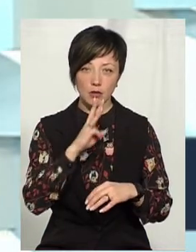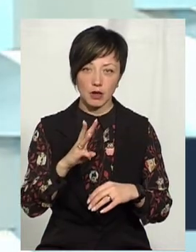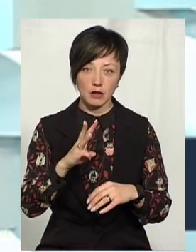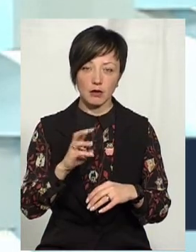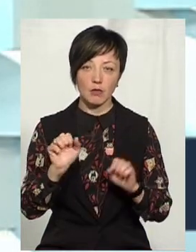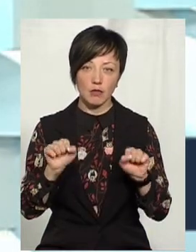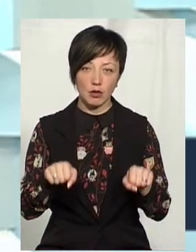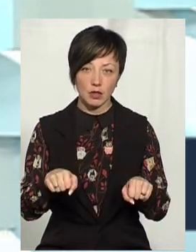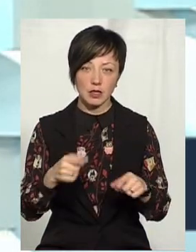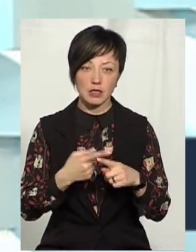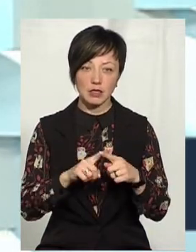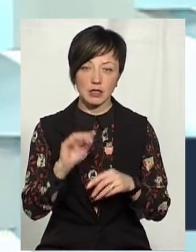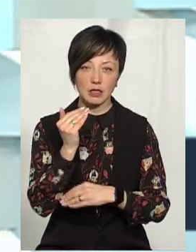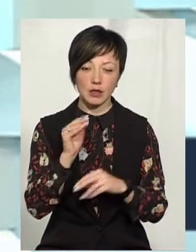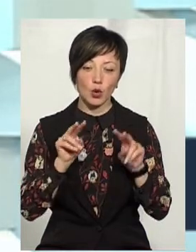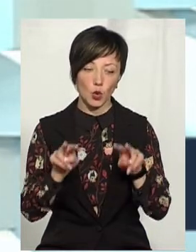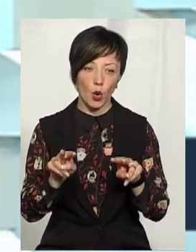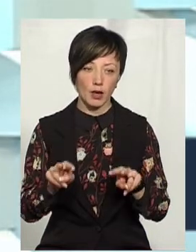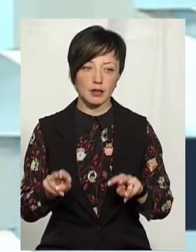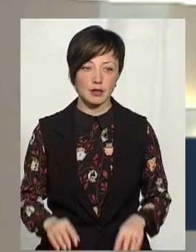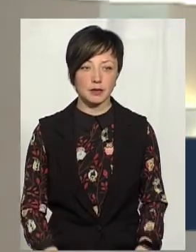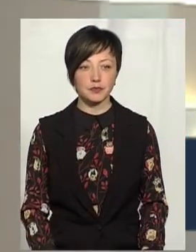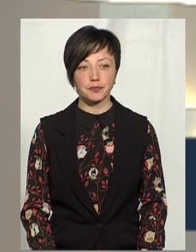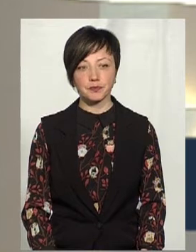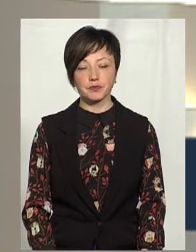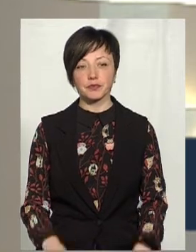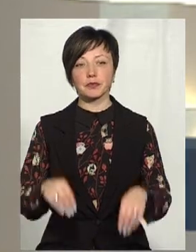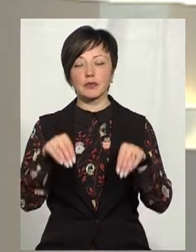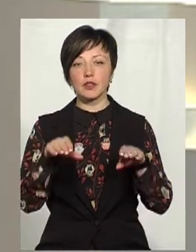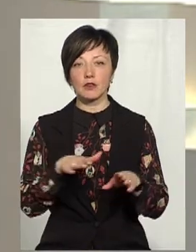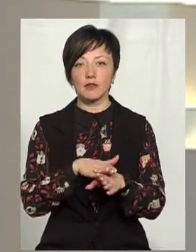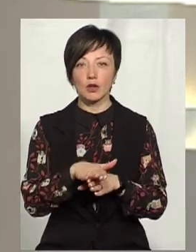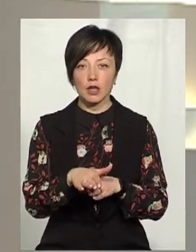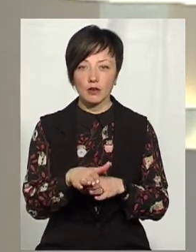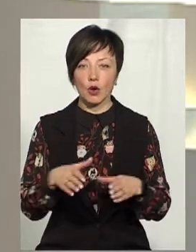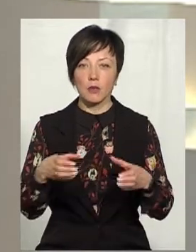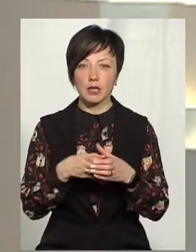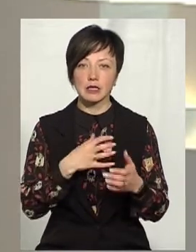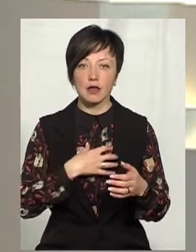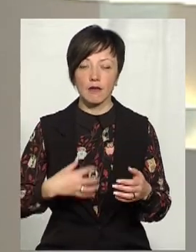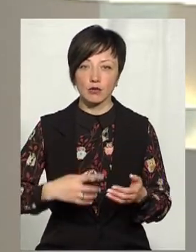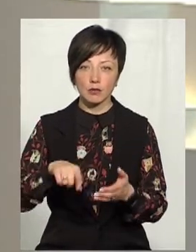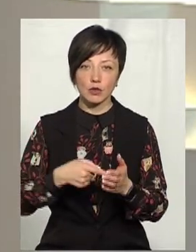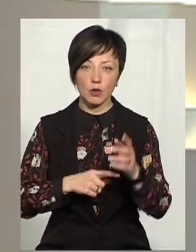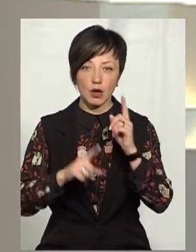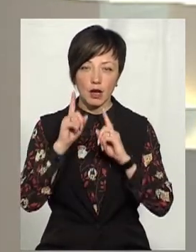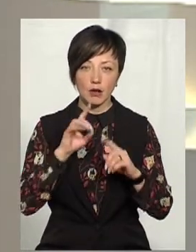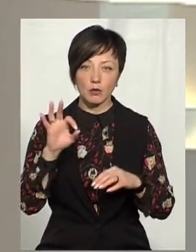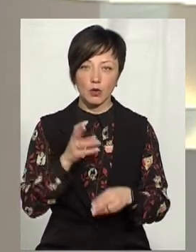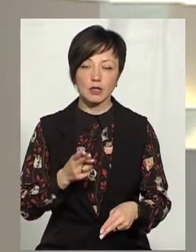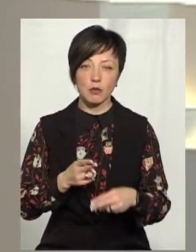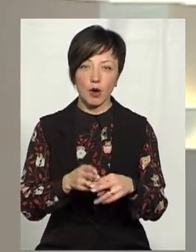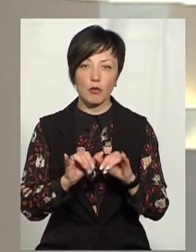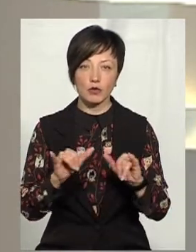плати, і вони могли за цією дитиною просто доглядати. От у рішенні виконавчого комітету Славутської міської ради від сьогодні про